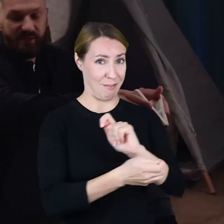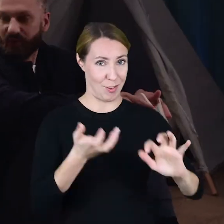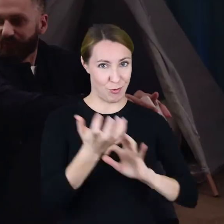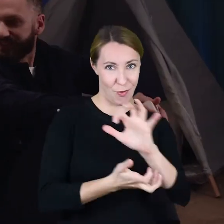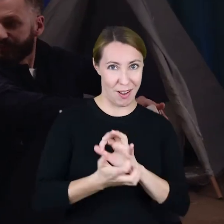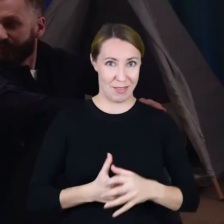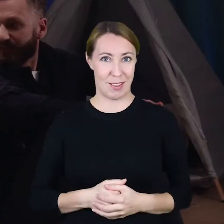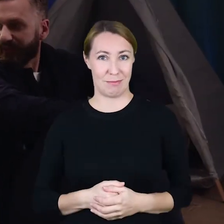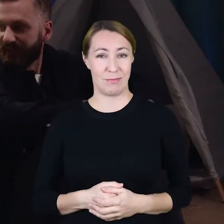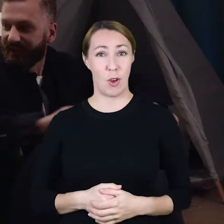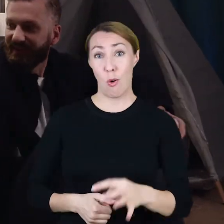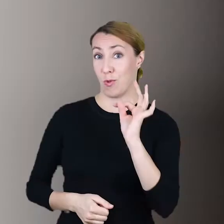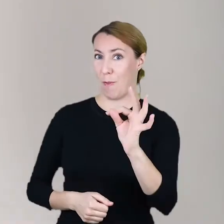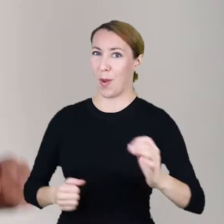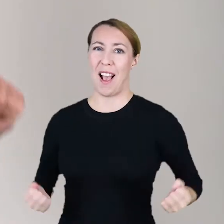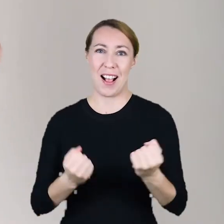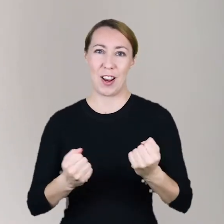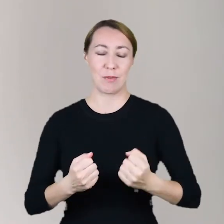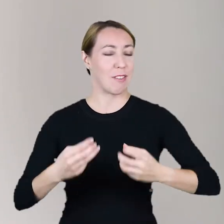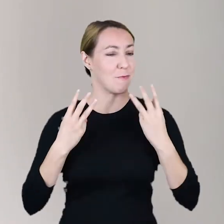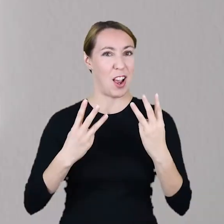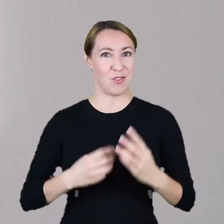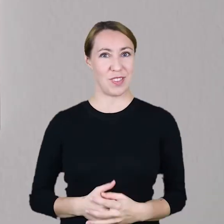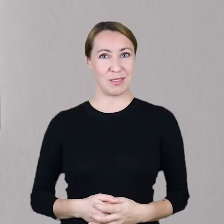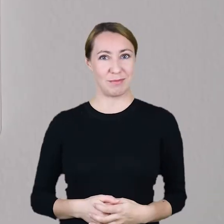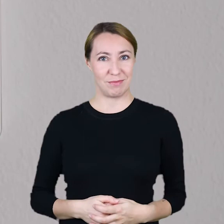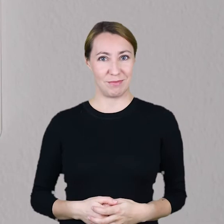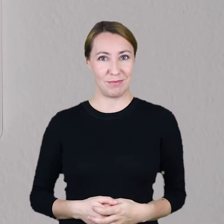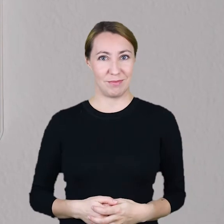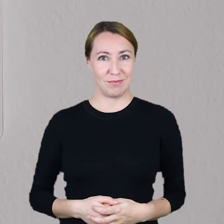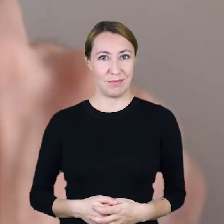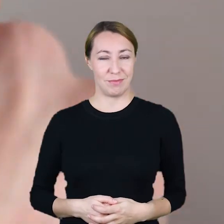świat. Twoje zaangażowanie ma znaczenie.